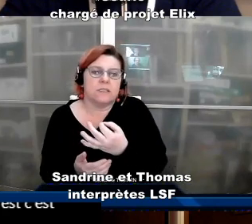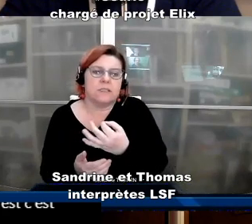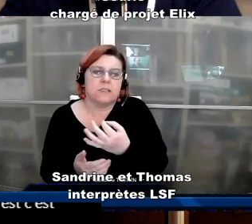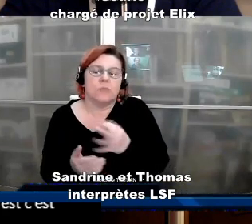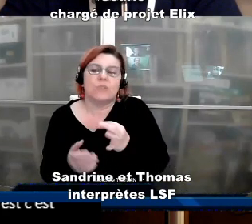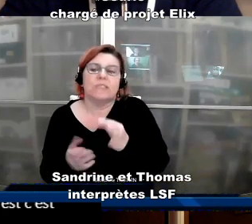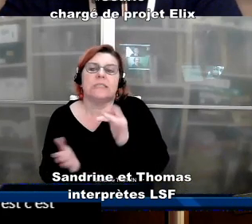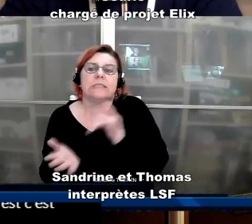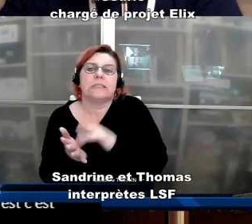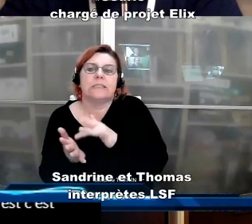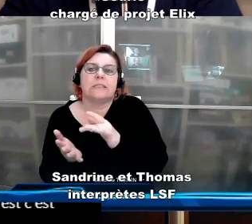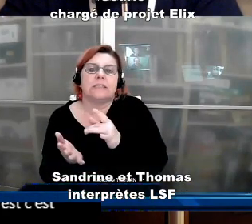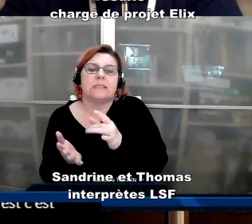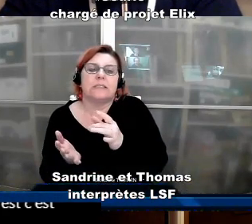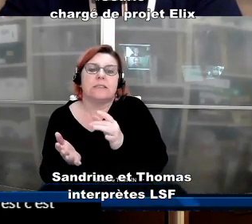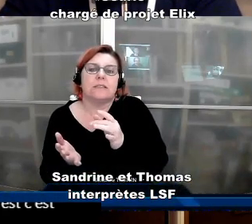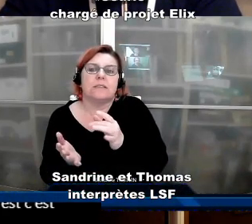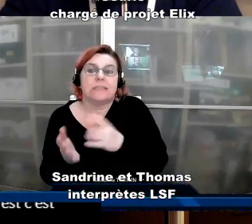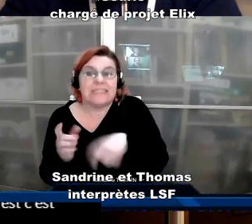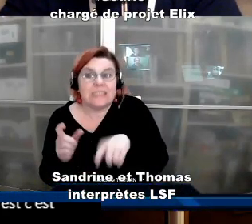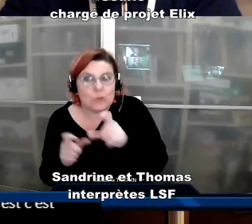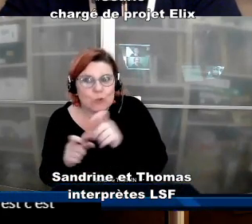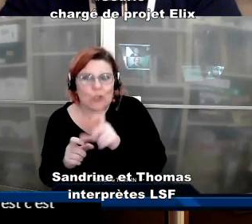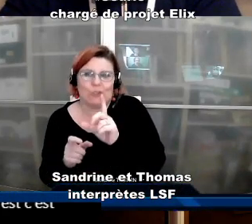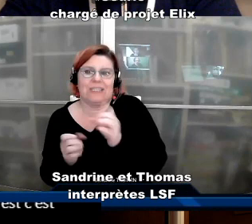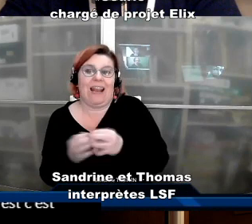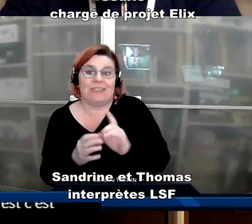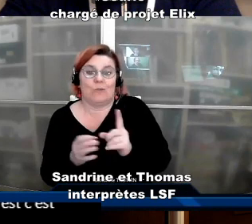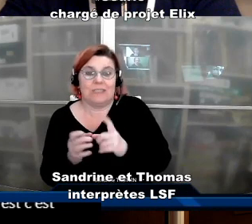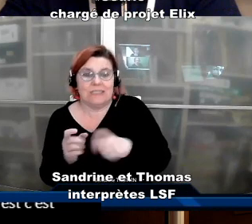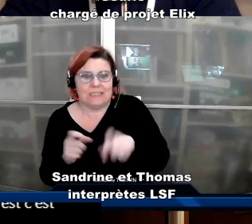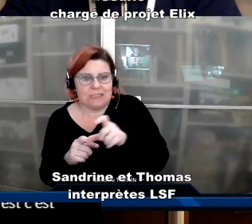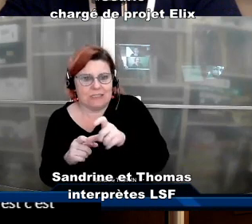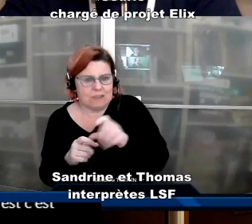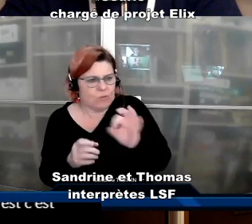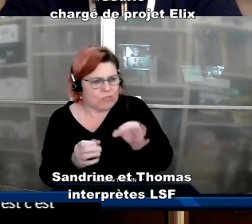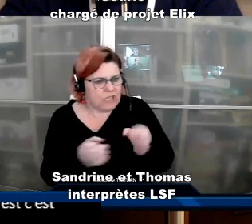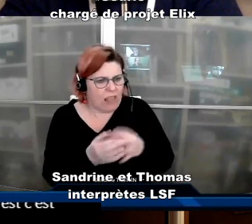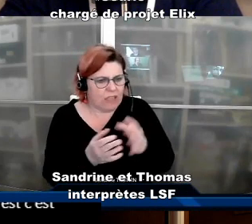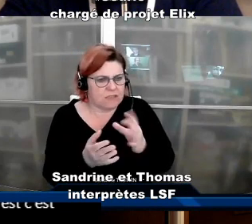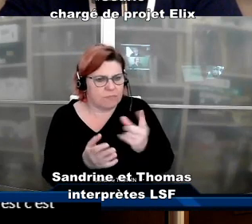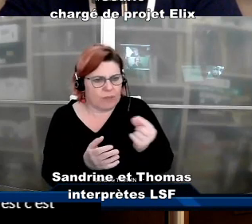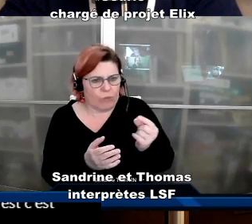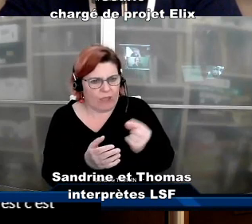avait de signes de sens, pardon. Mm. De Elix, il y avait les partenaires.